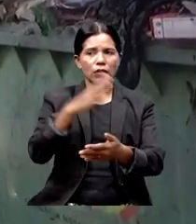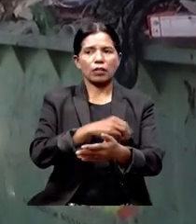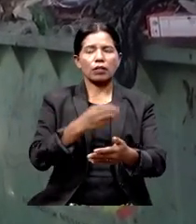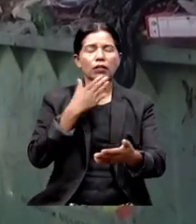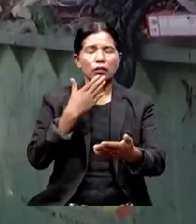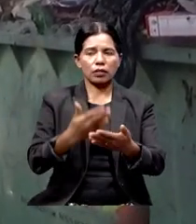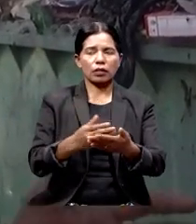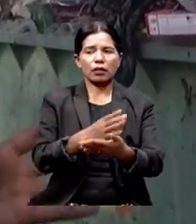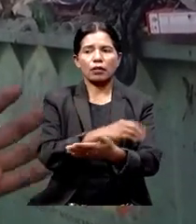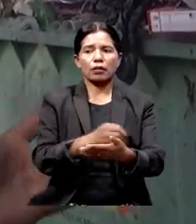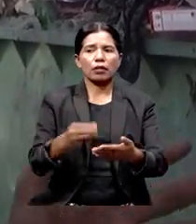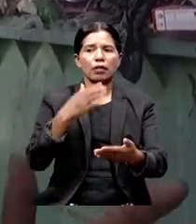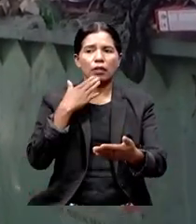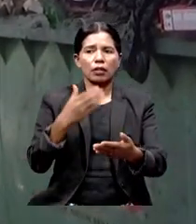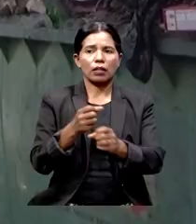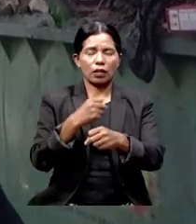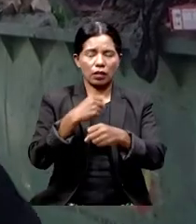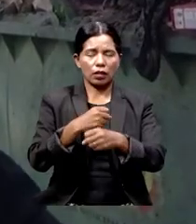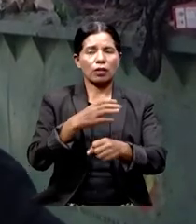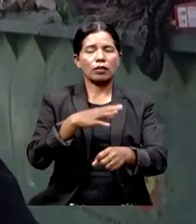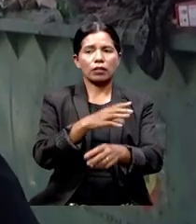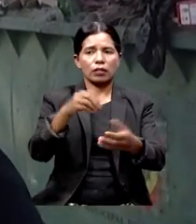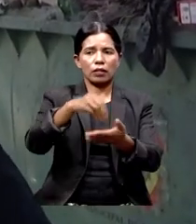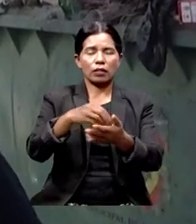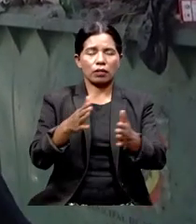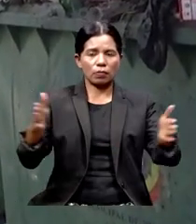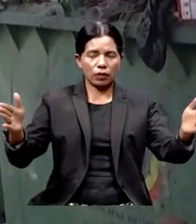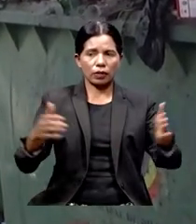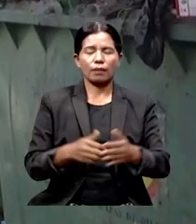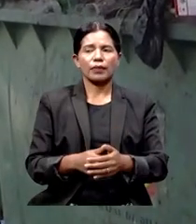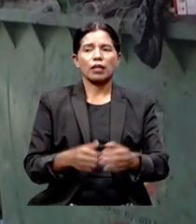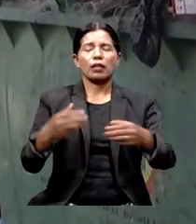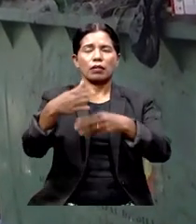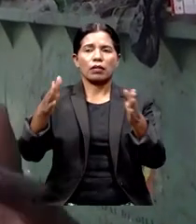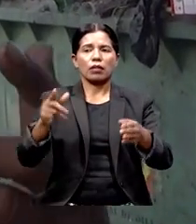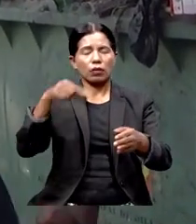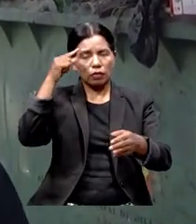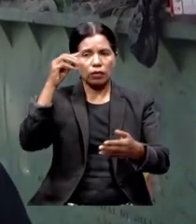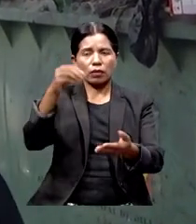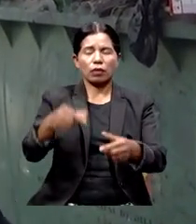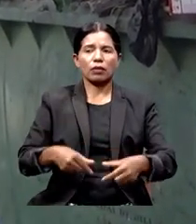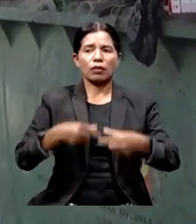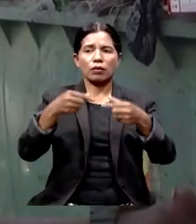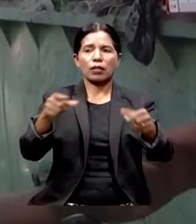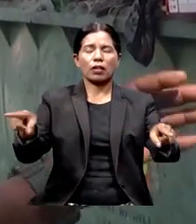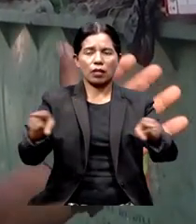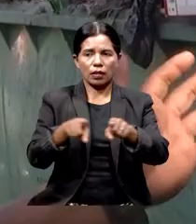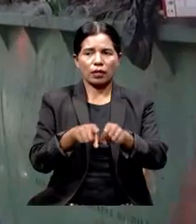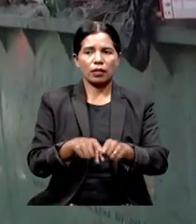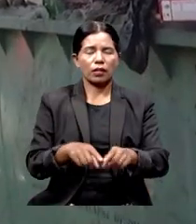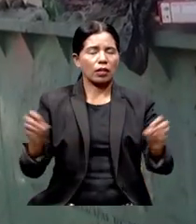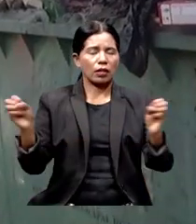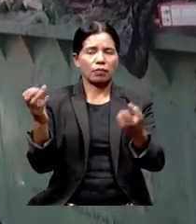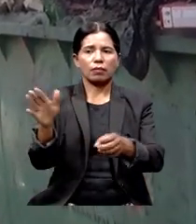dia sumente nebe ser halison se dia tamba kondisi luar es masa nebe governo kria kria modelu mai be da